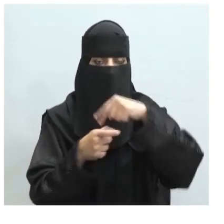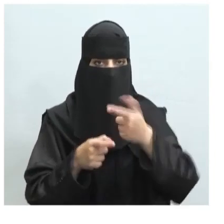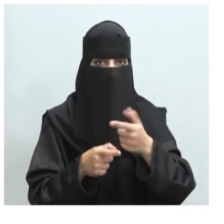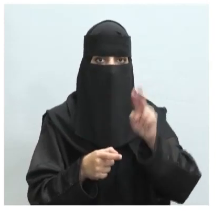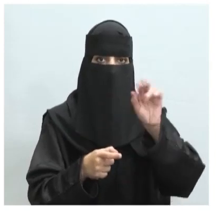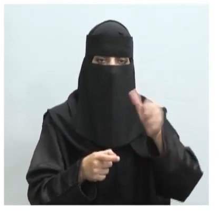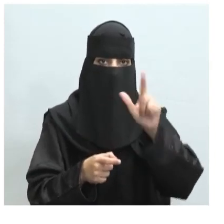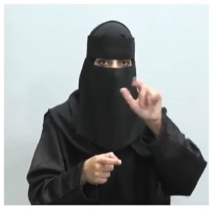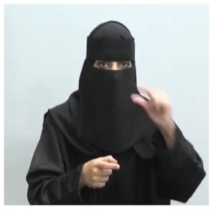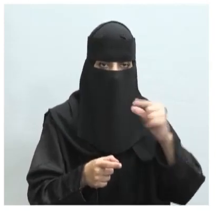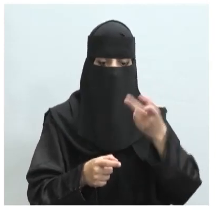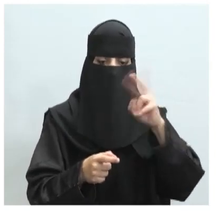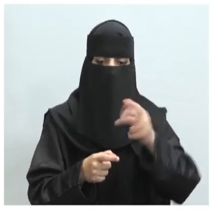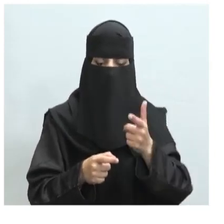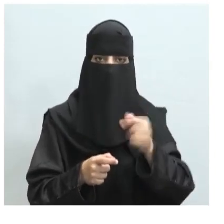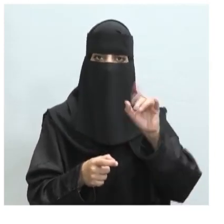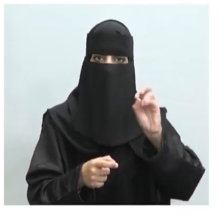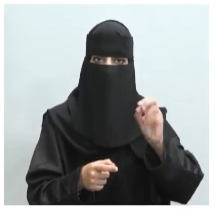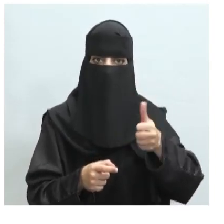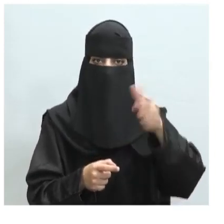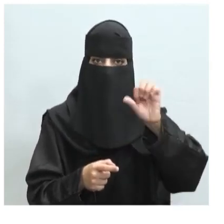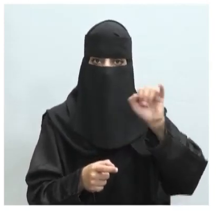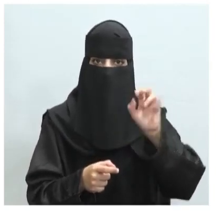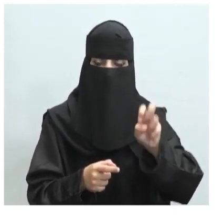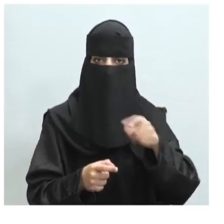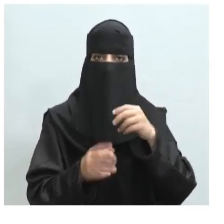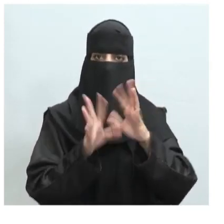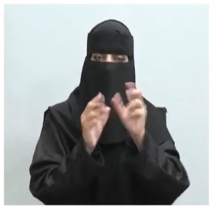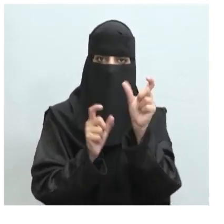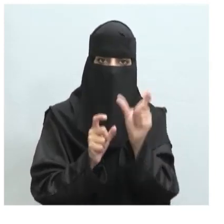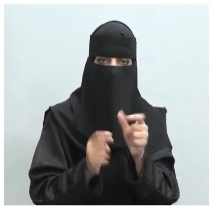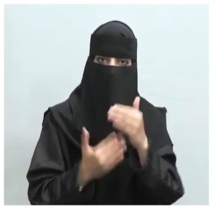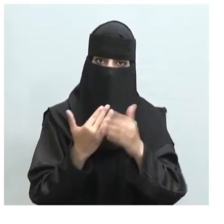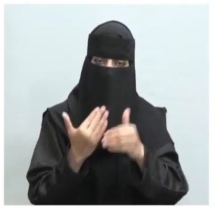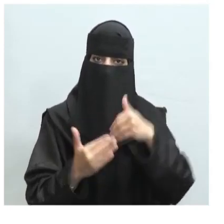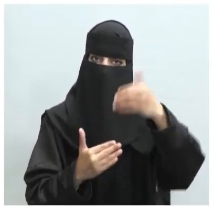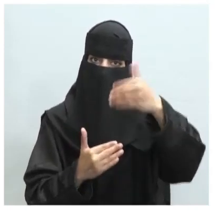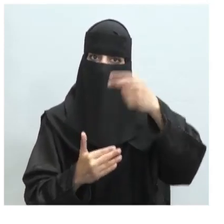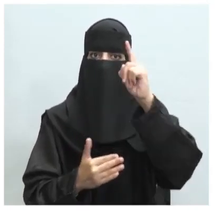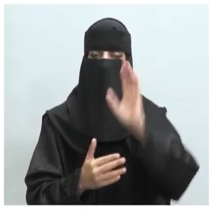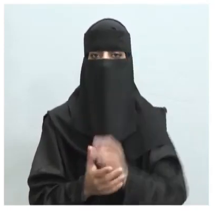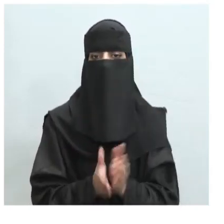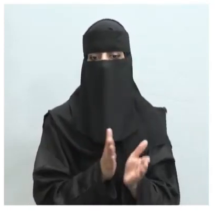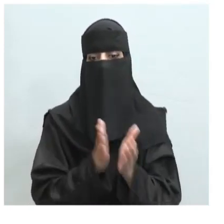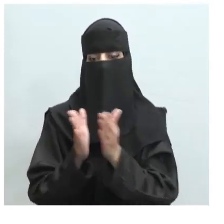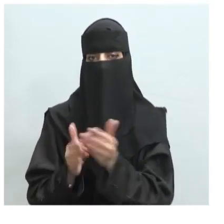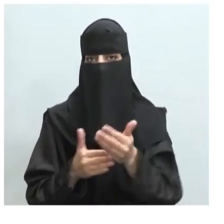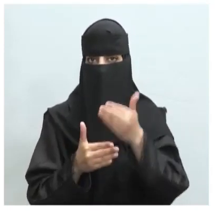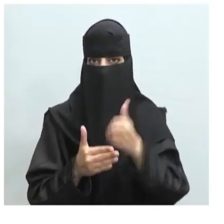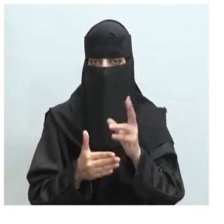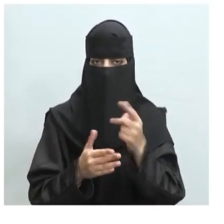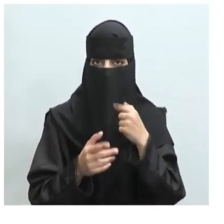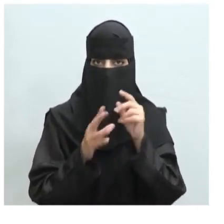نتعرف على بقيه المفردات في حصص قادمه باذن الله تعالى قبل ذلك عزيزي الطالب